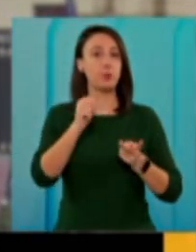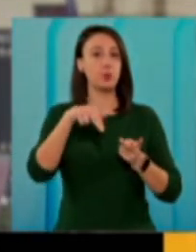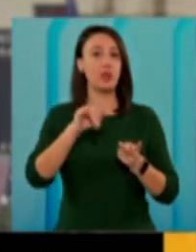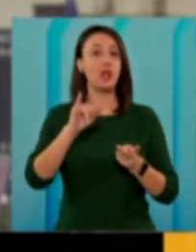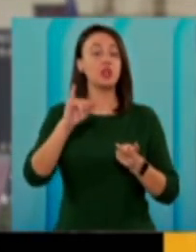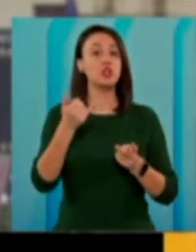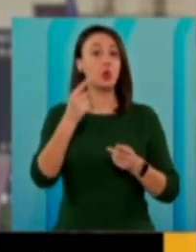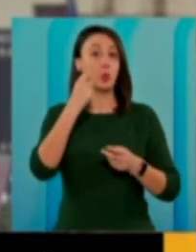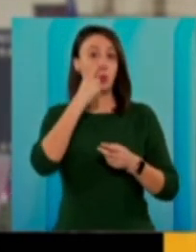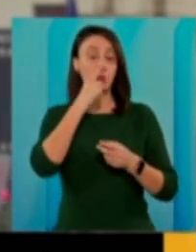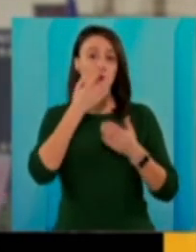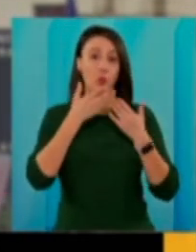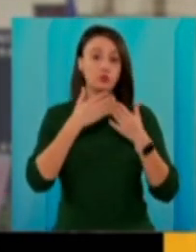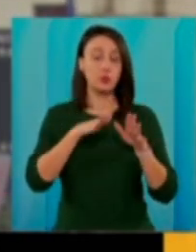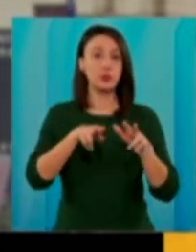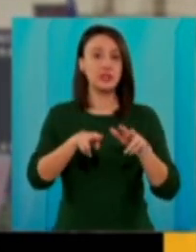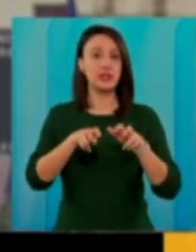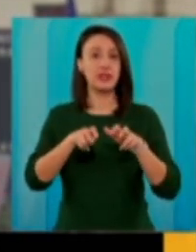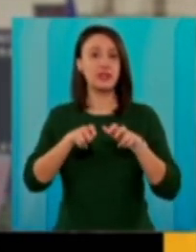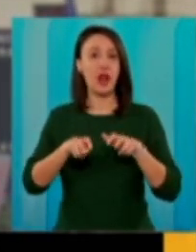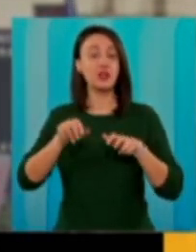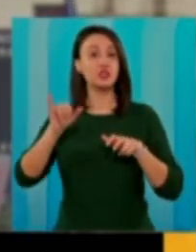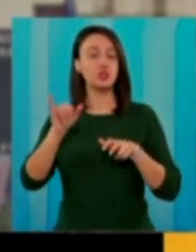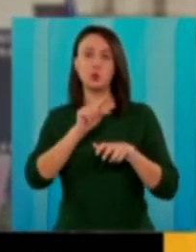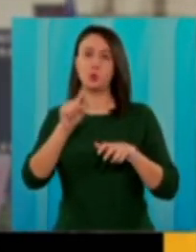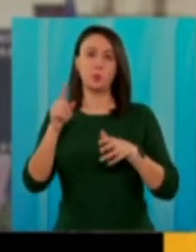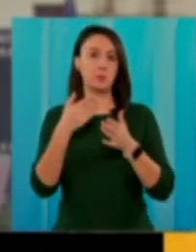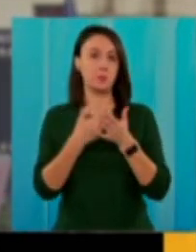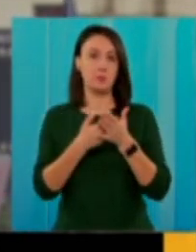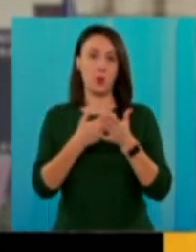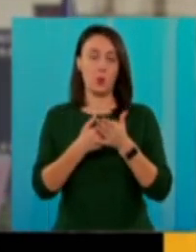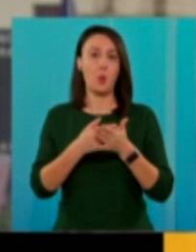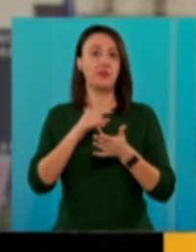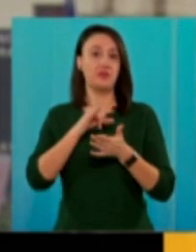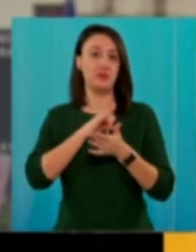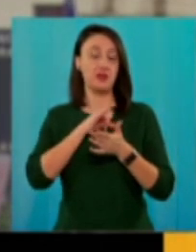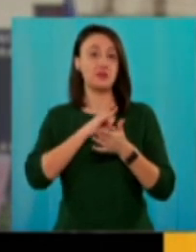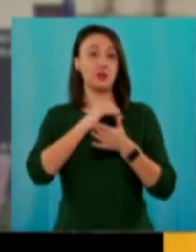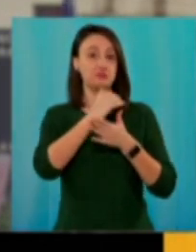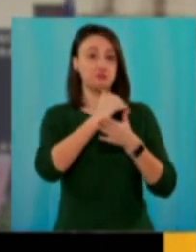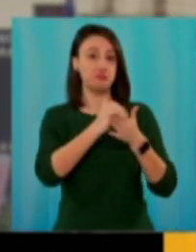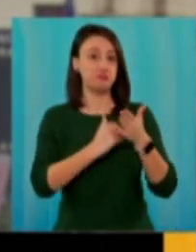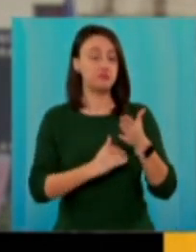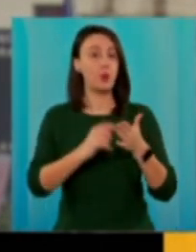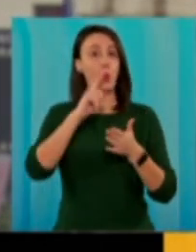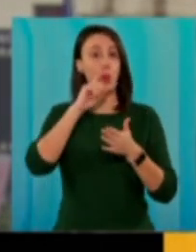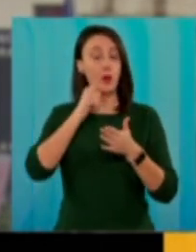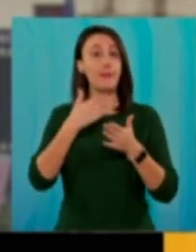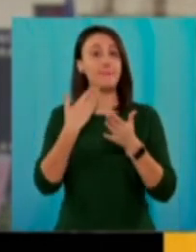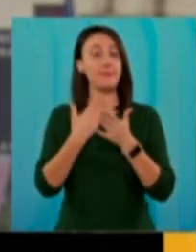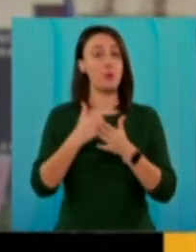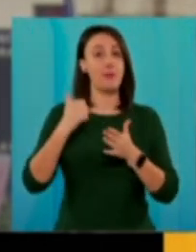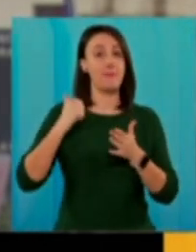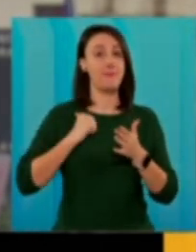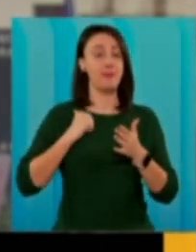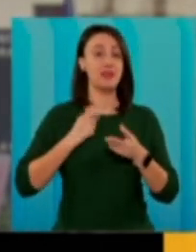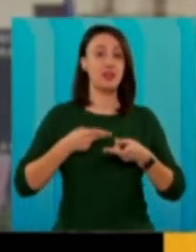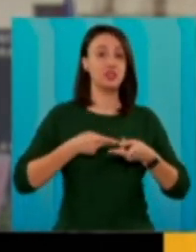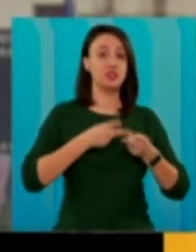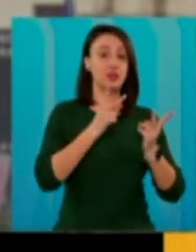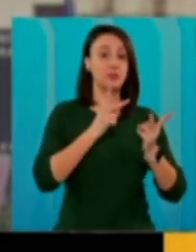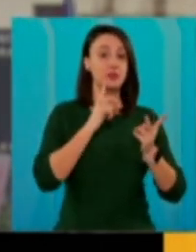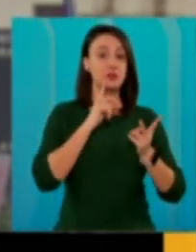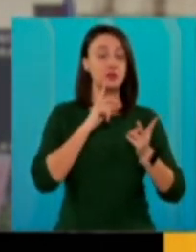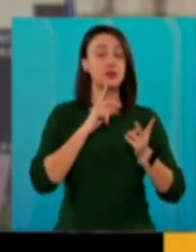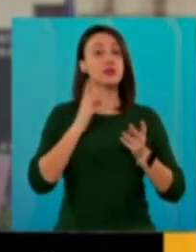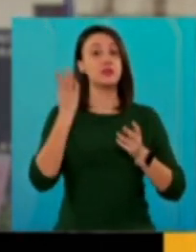iar Rușii au început deja să se retragă și Nu însă pentru că ar fi ținut cont de cerințele Ucrainei și pentru că militarii trimiși la cernobîl sau